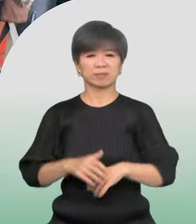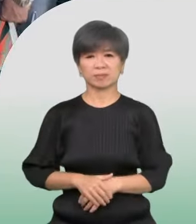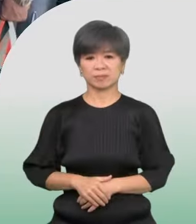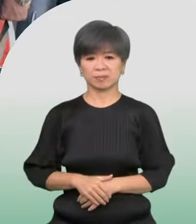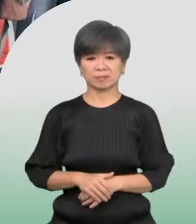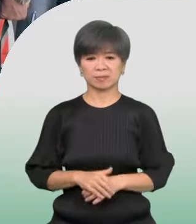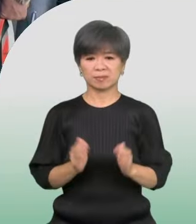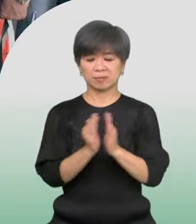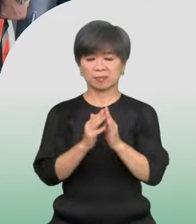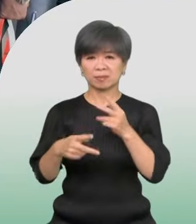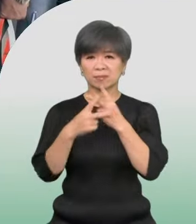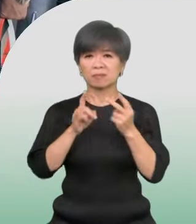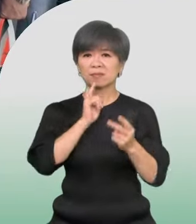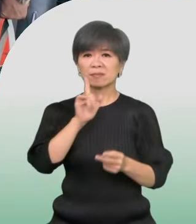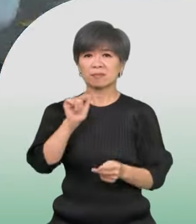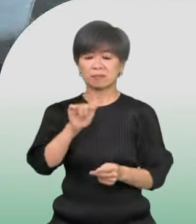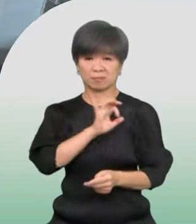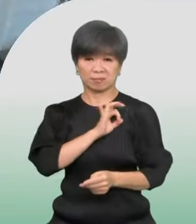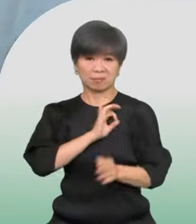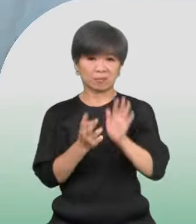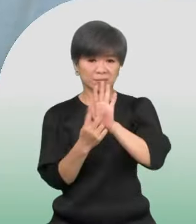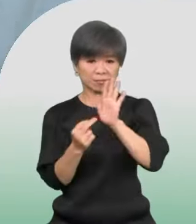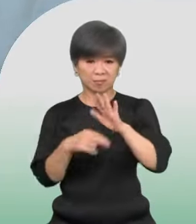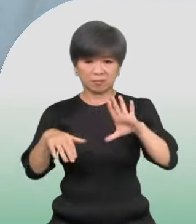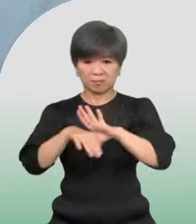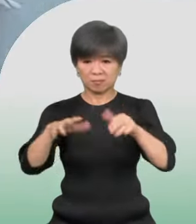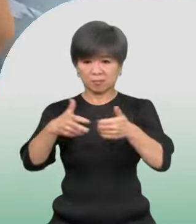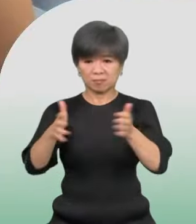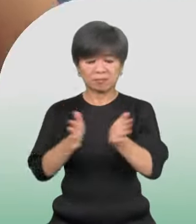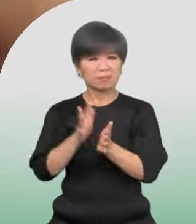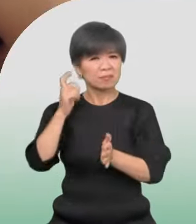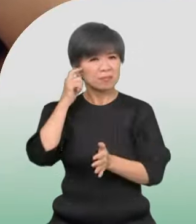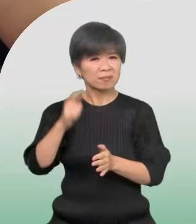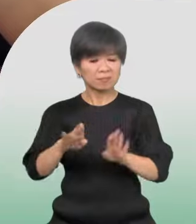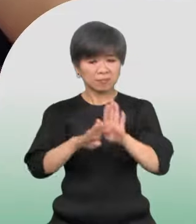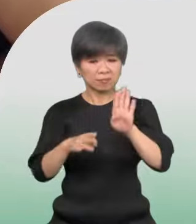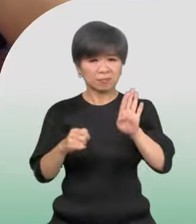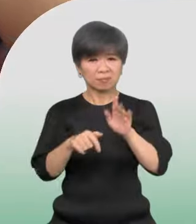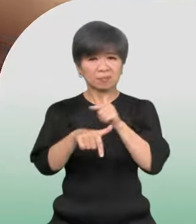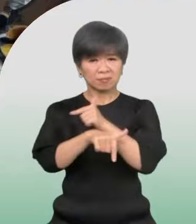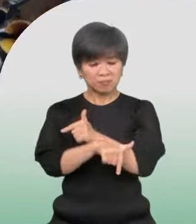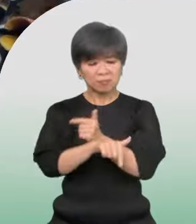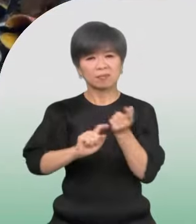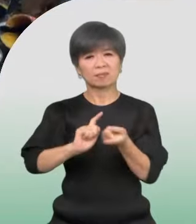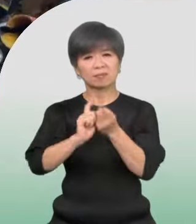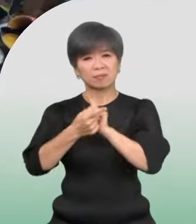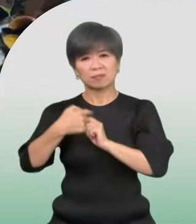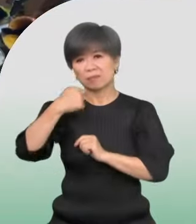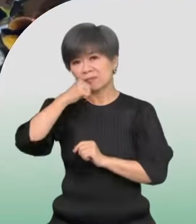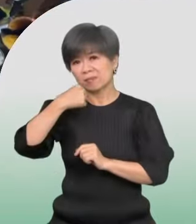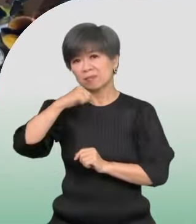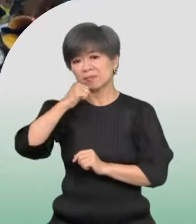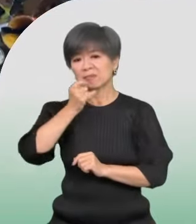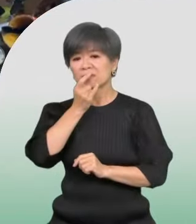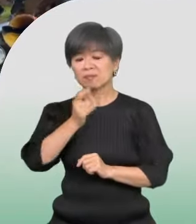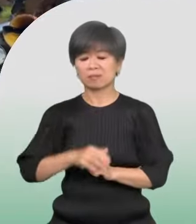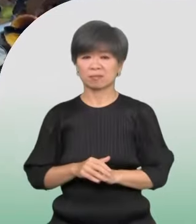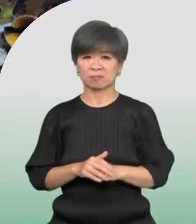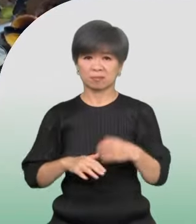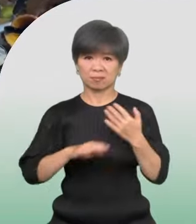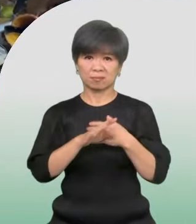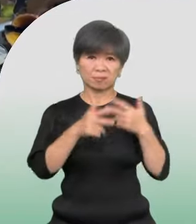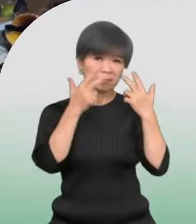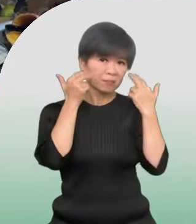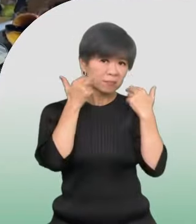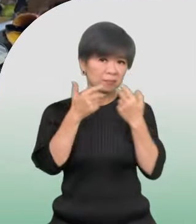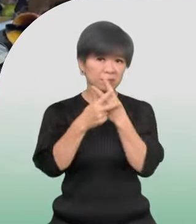桃园市杭义新村市协会就讲，文化部想同后罗化变做台湾台语，甚讲原住民创意合法咪做得讲系台